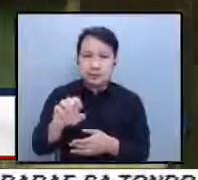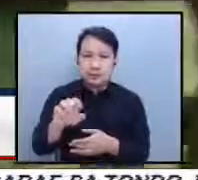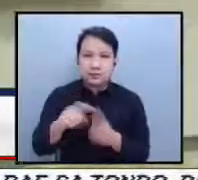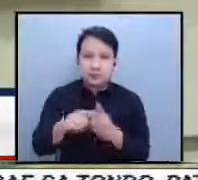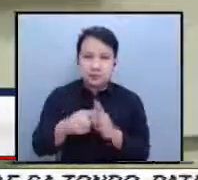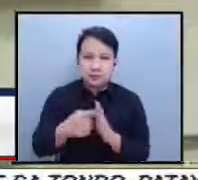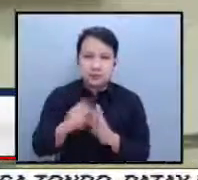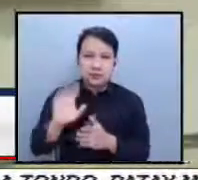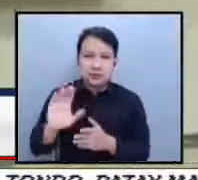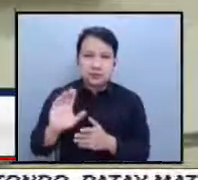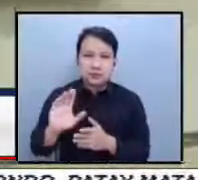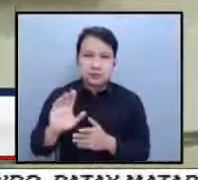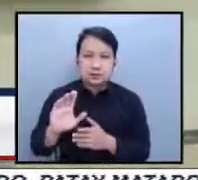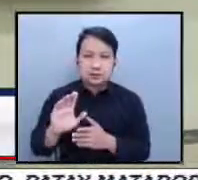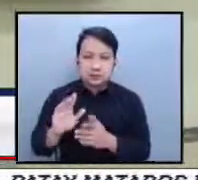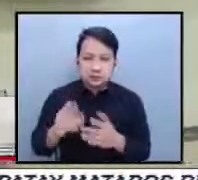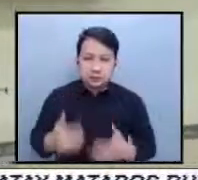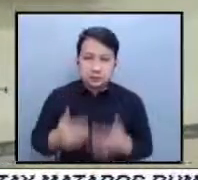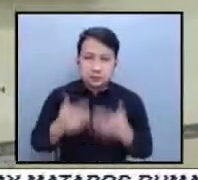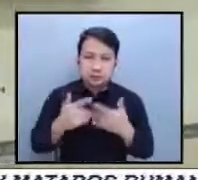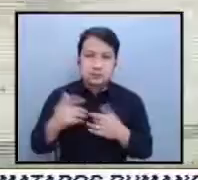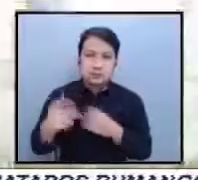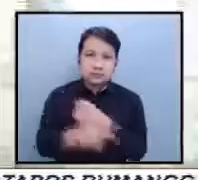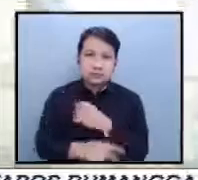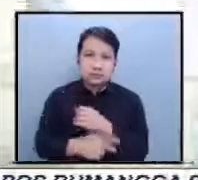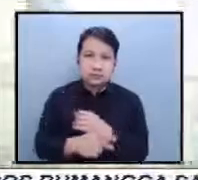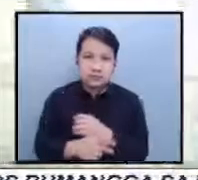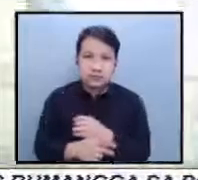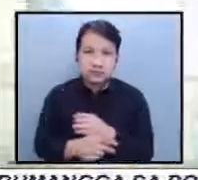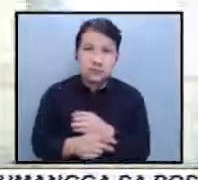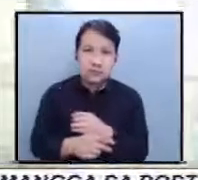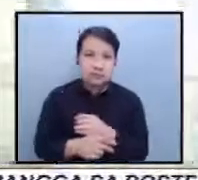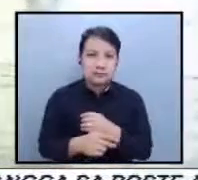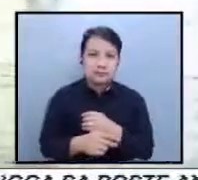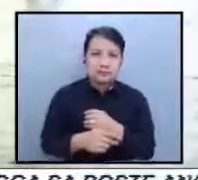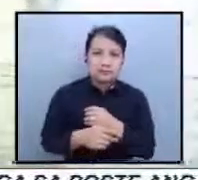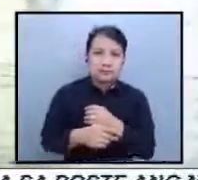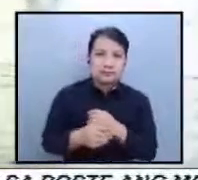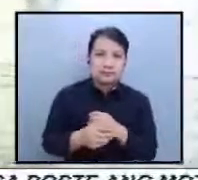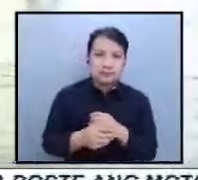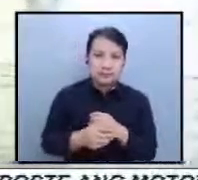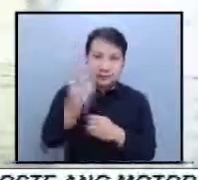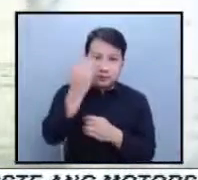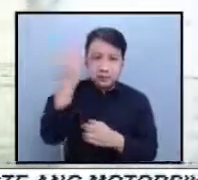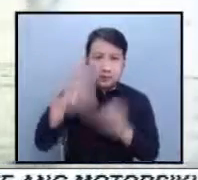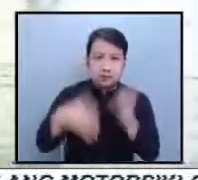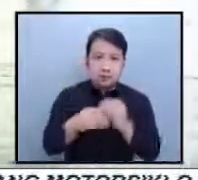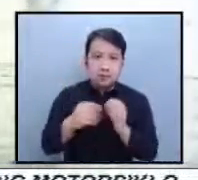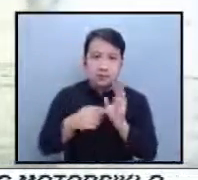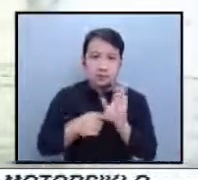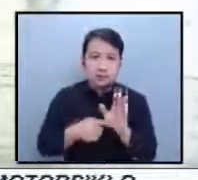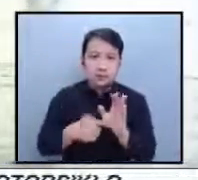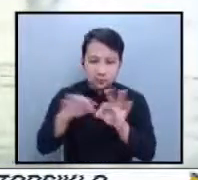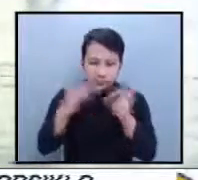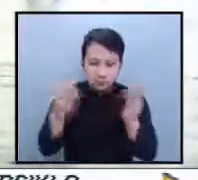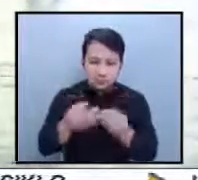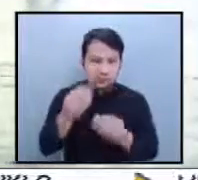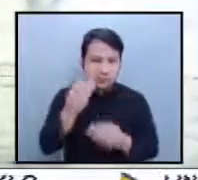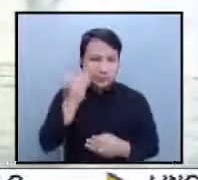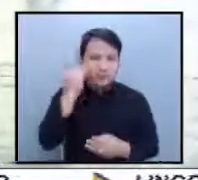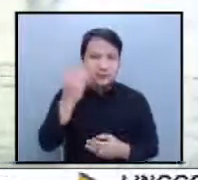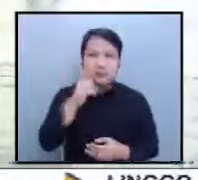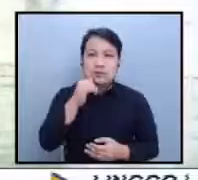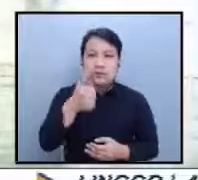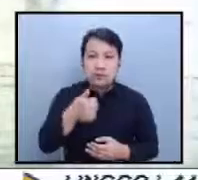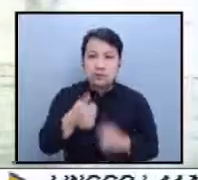sa lalawigan. Joey, unti-unti pa rin ang pagdating ng mga pamilya na uuwi nga bukas,